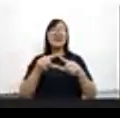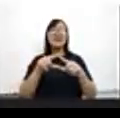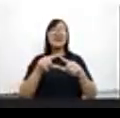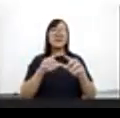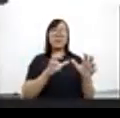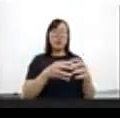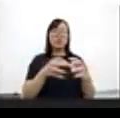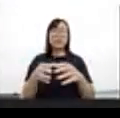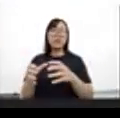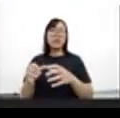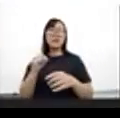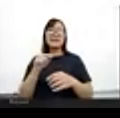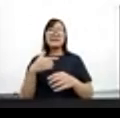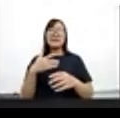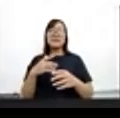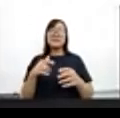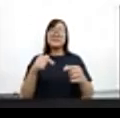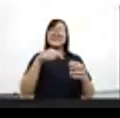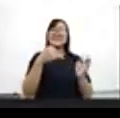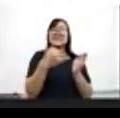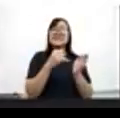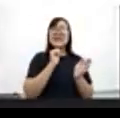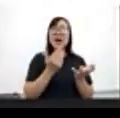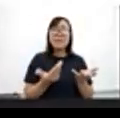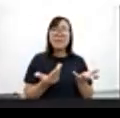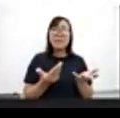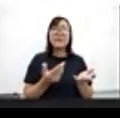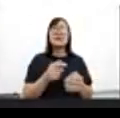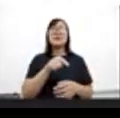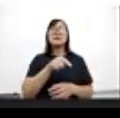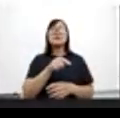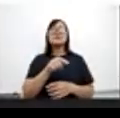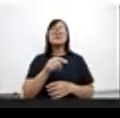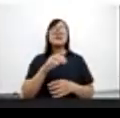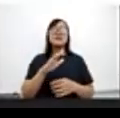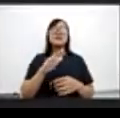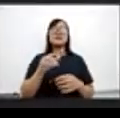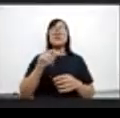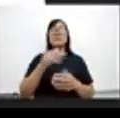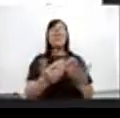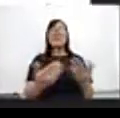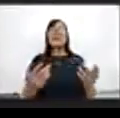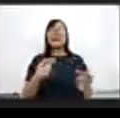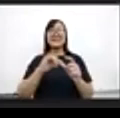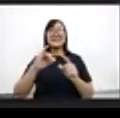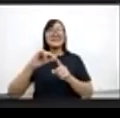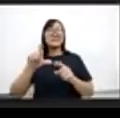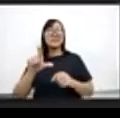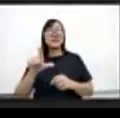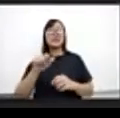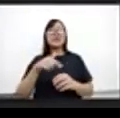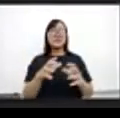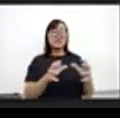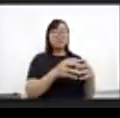terdiri dari organisasi masyarakat sipil dimana kok jawabannya itu akan mendukung kerja-kerja Pokja Rante